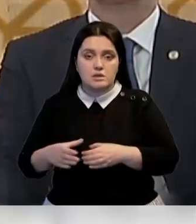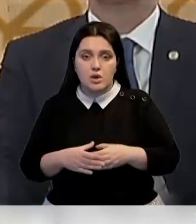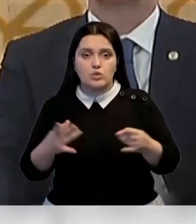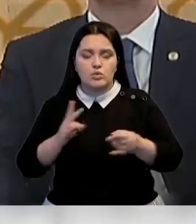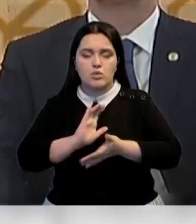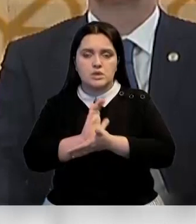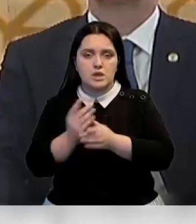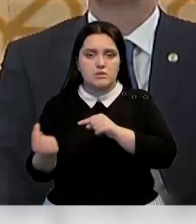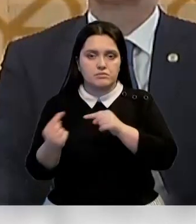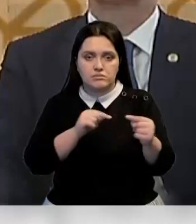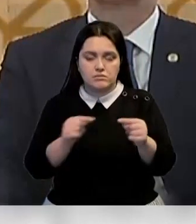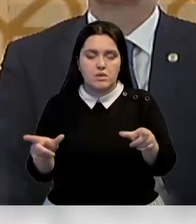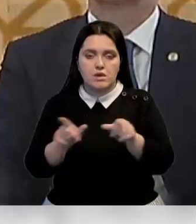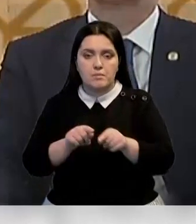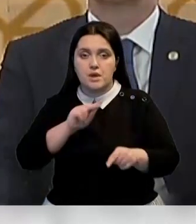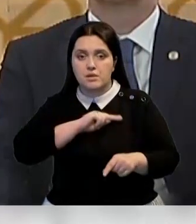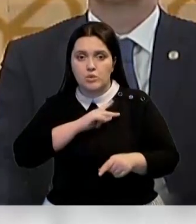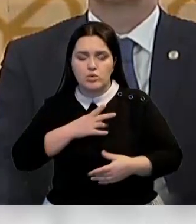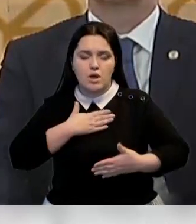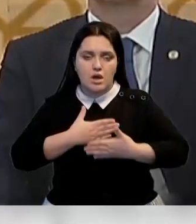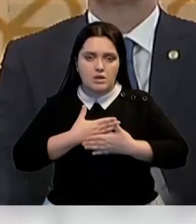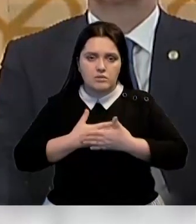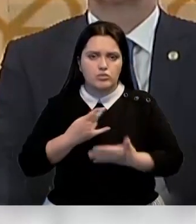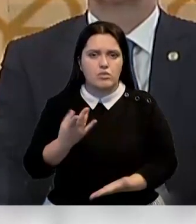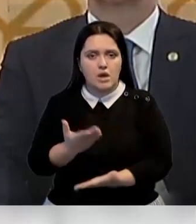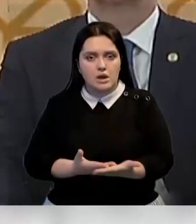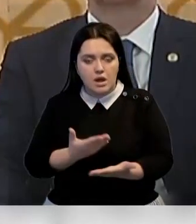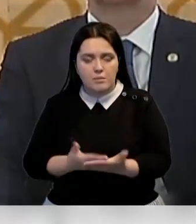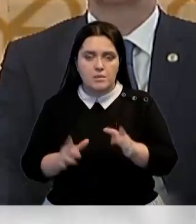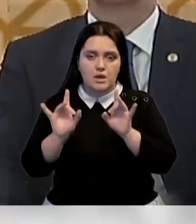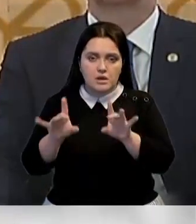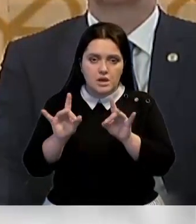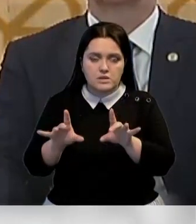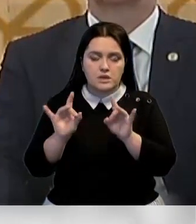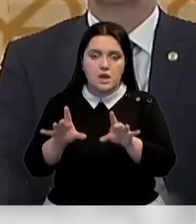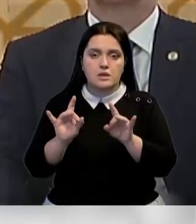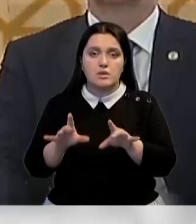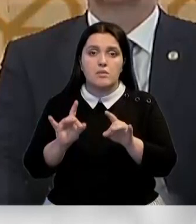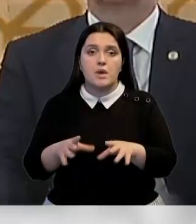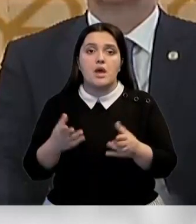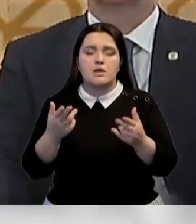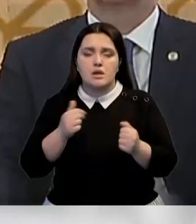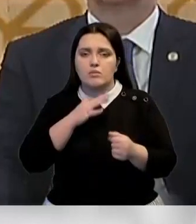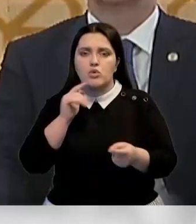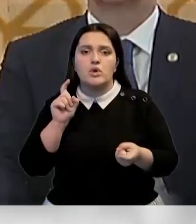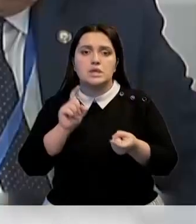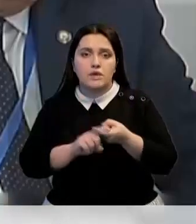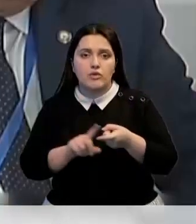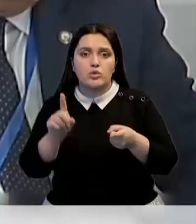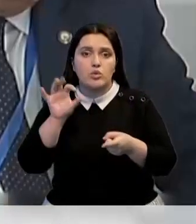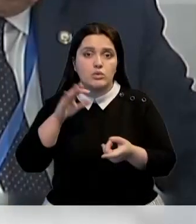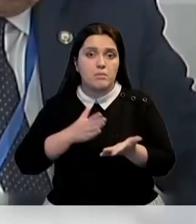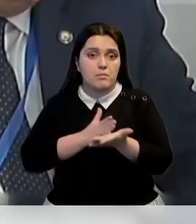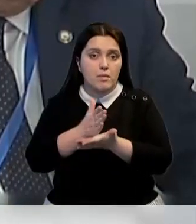более тесное сотрудничество и активнее проводить разъяснительную работу. Безусловно, многое зависит и от